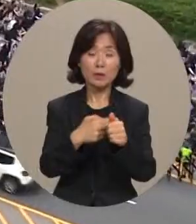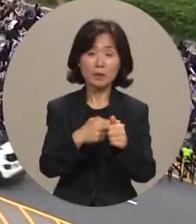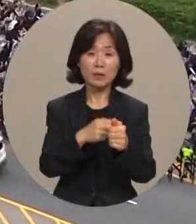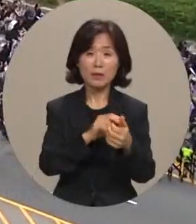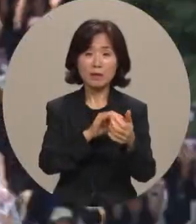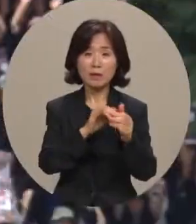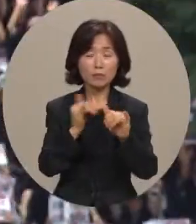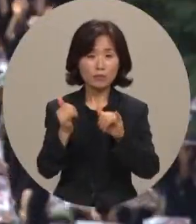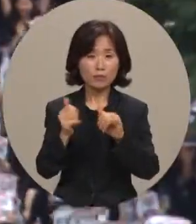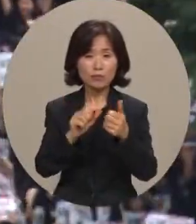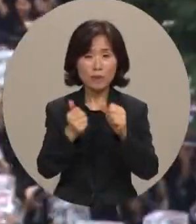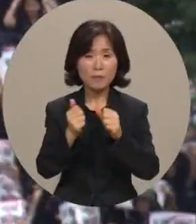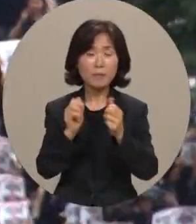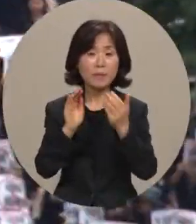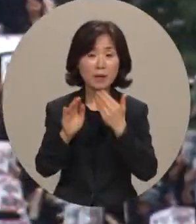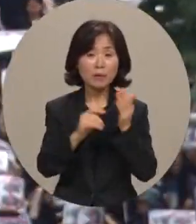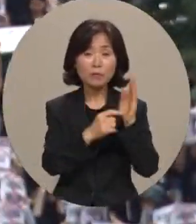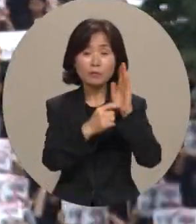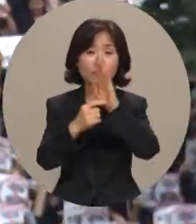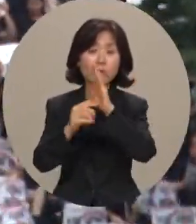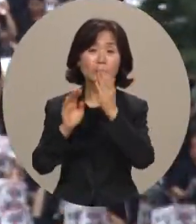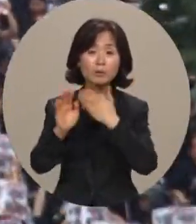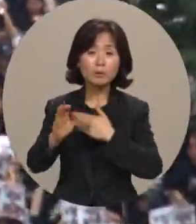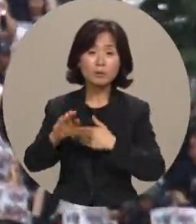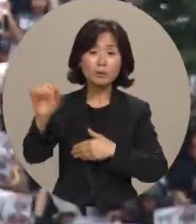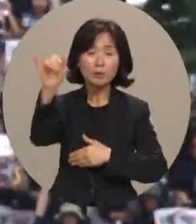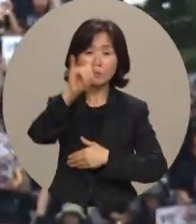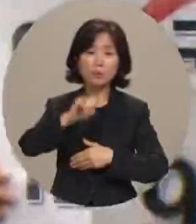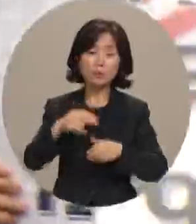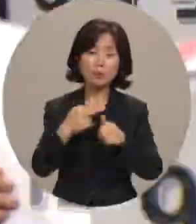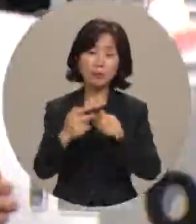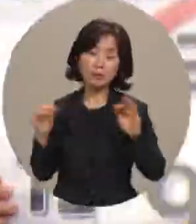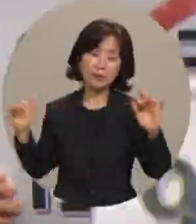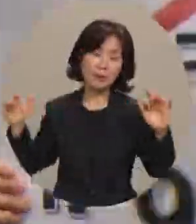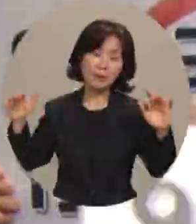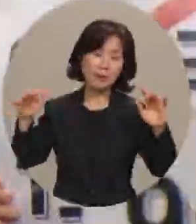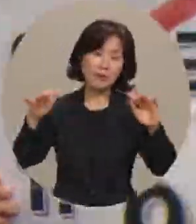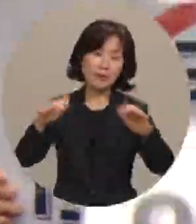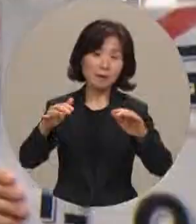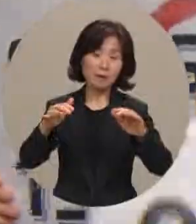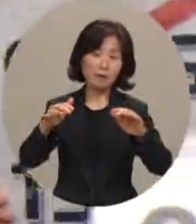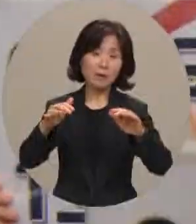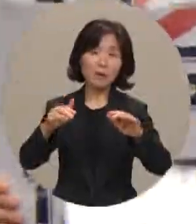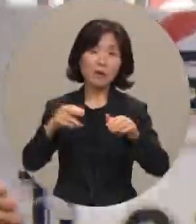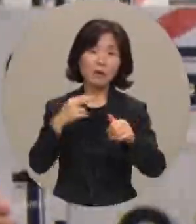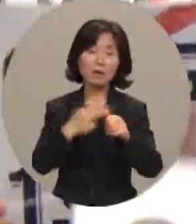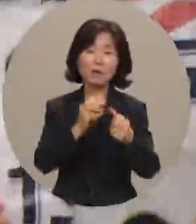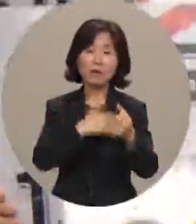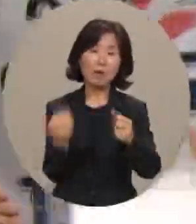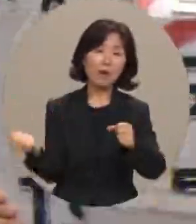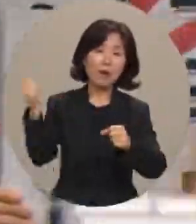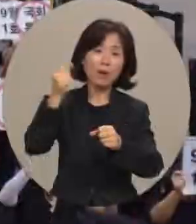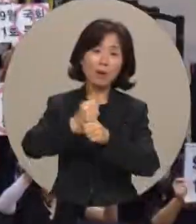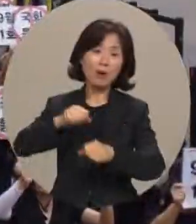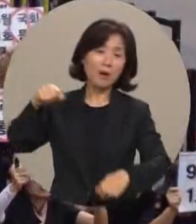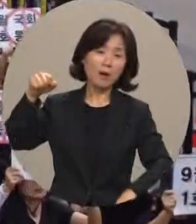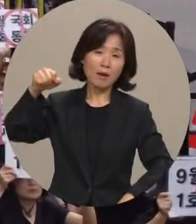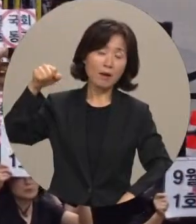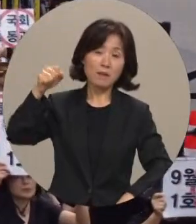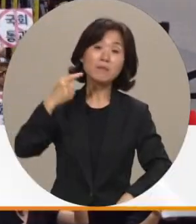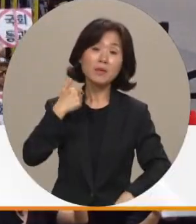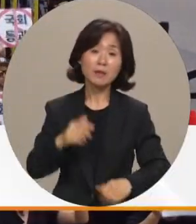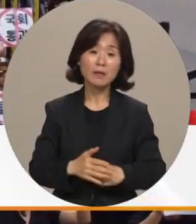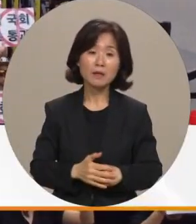사실이 알려진 뒤 전국에서 수십만 명의 교사들이 교 회복을 호소하며 거리로 나왔습니다